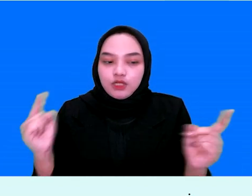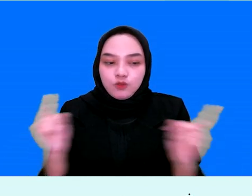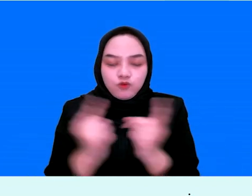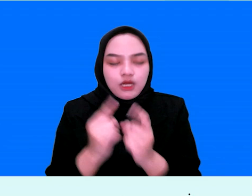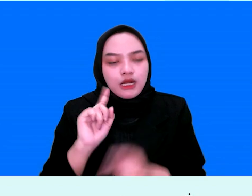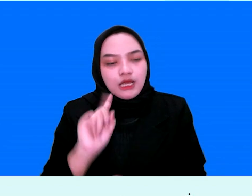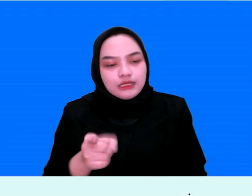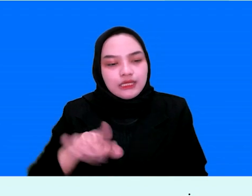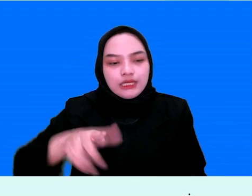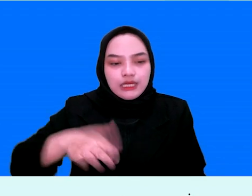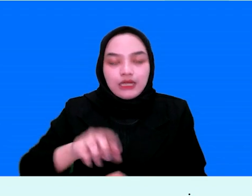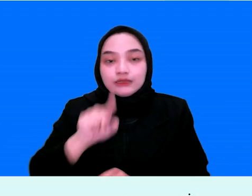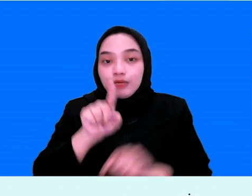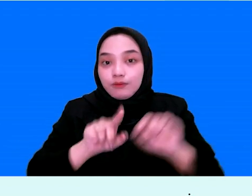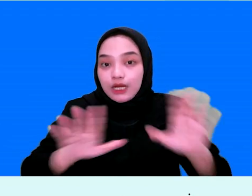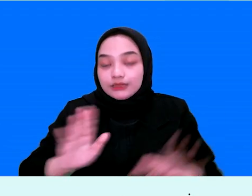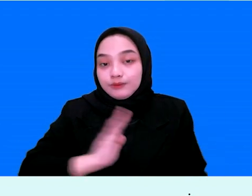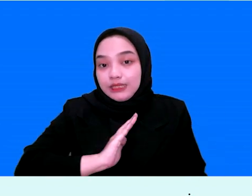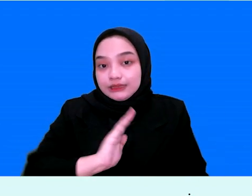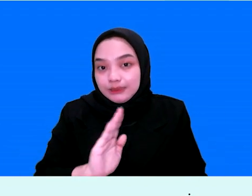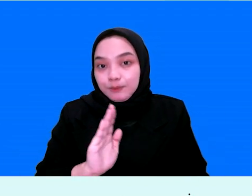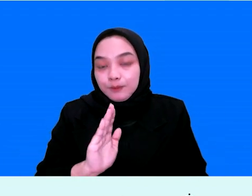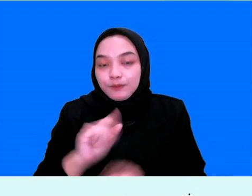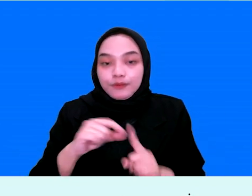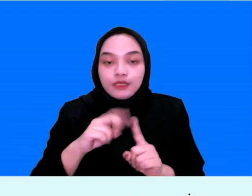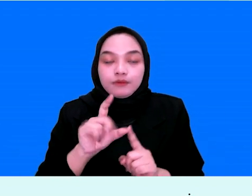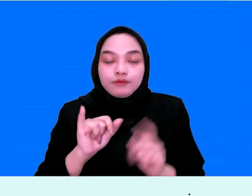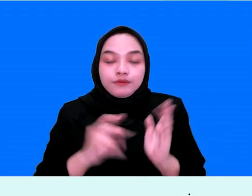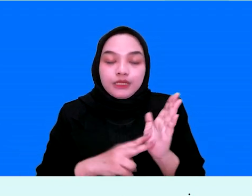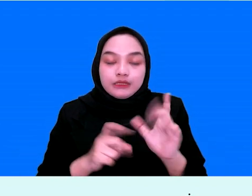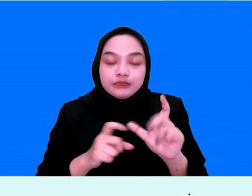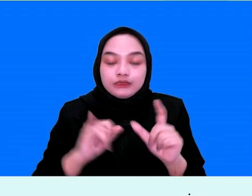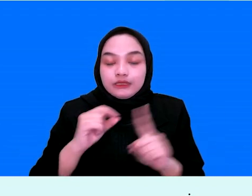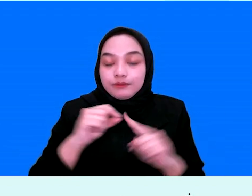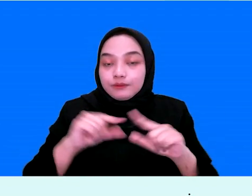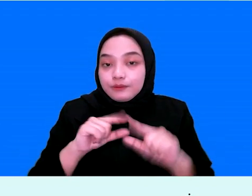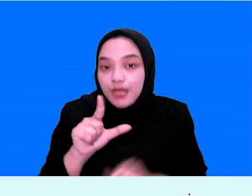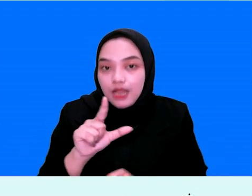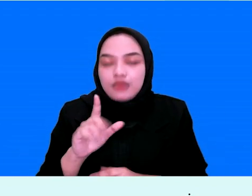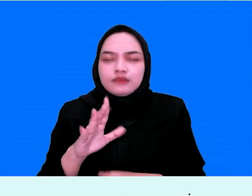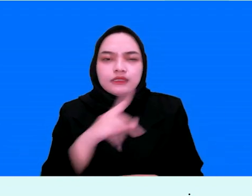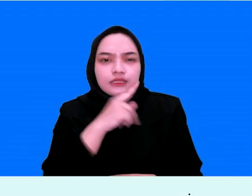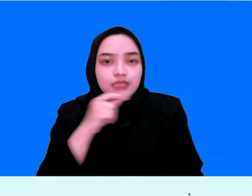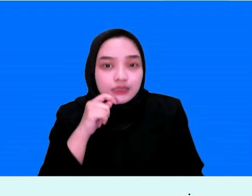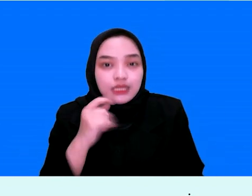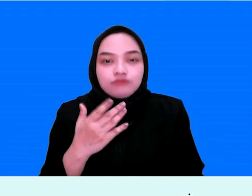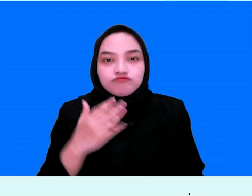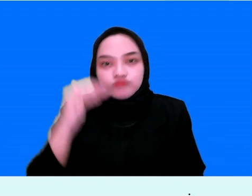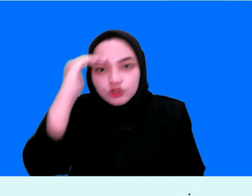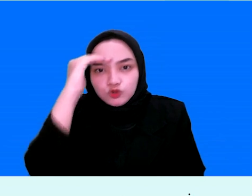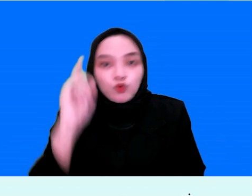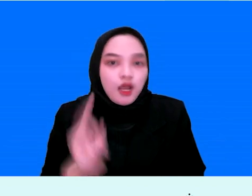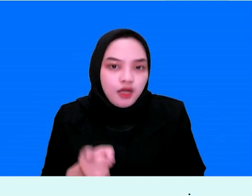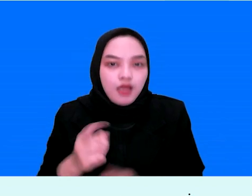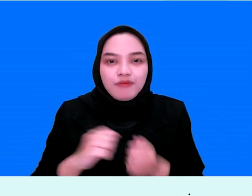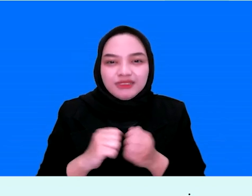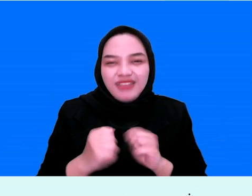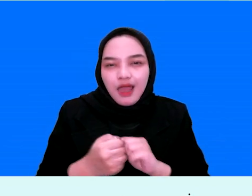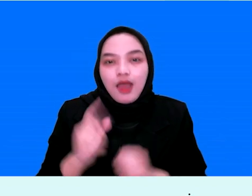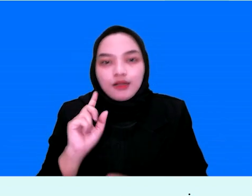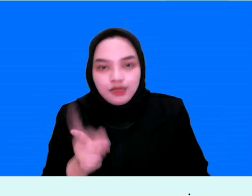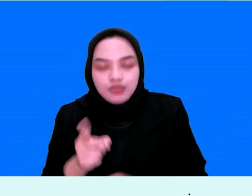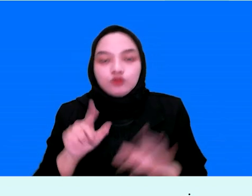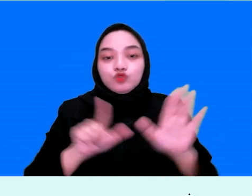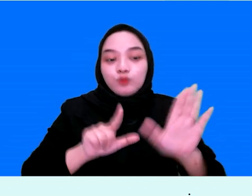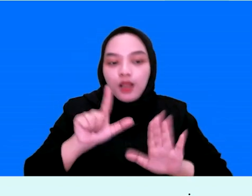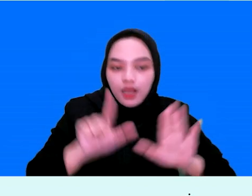setidaknya 19 prinsipal atau 19 prinsip yang ternyata memiliki isu, 17